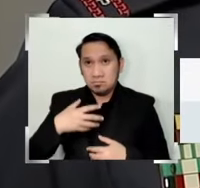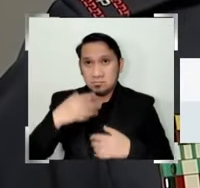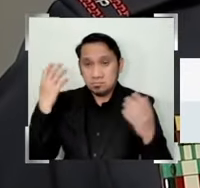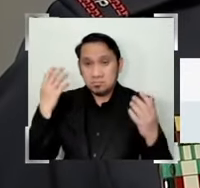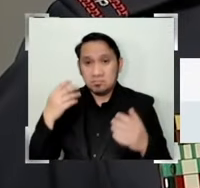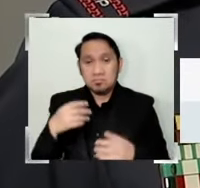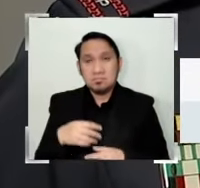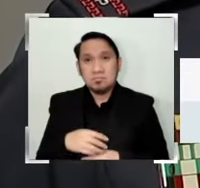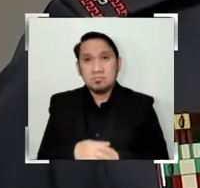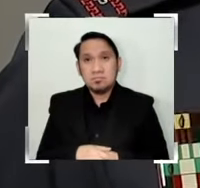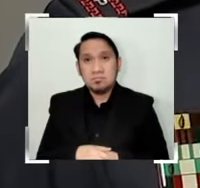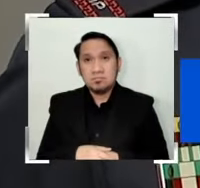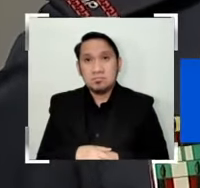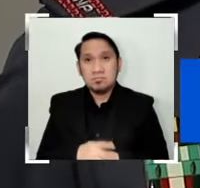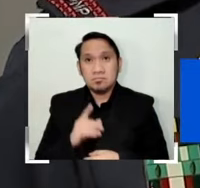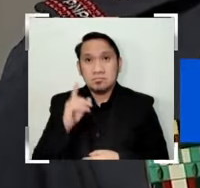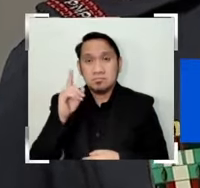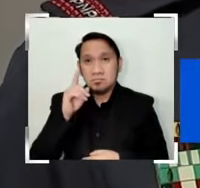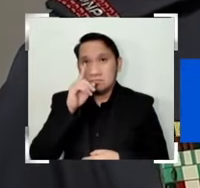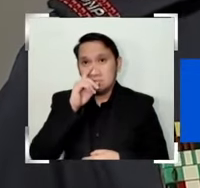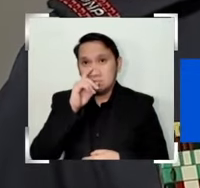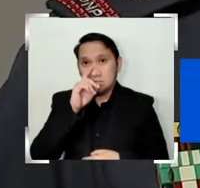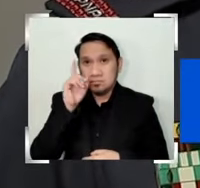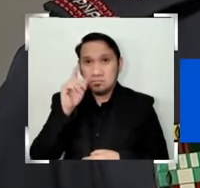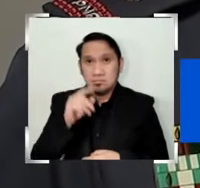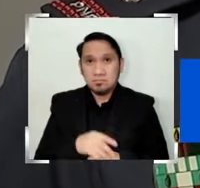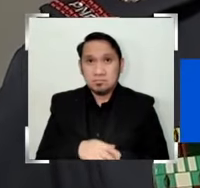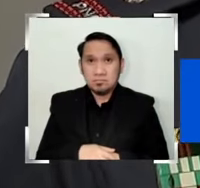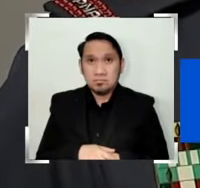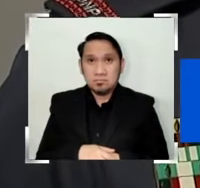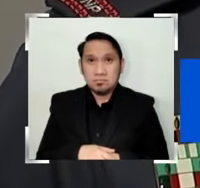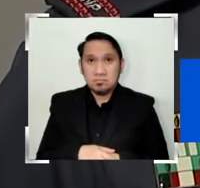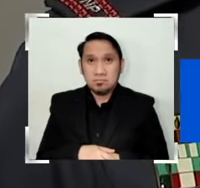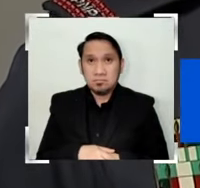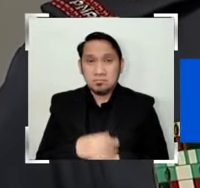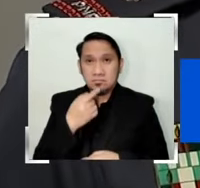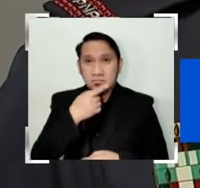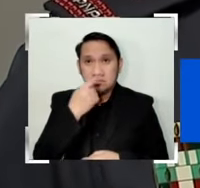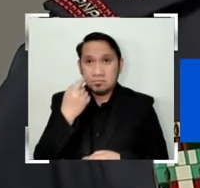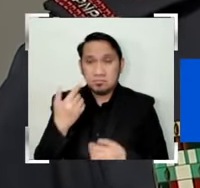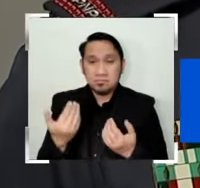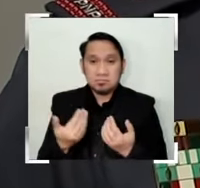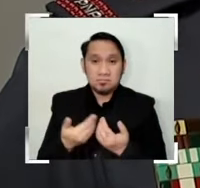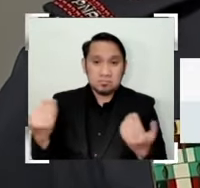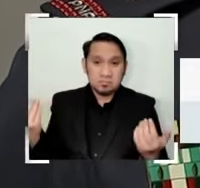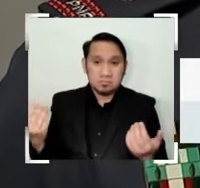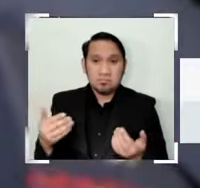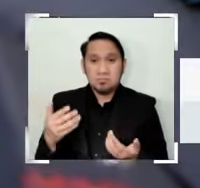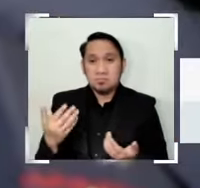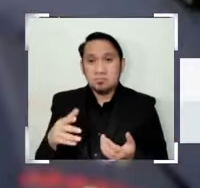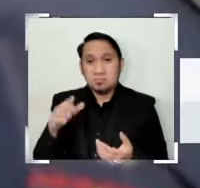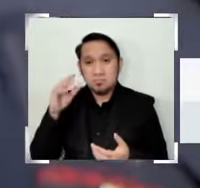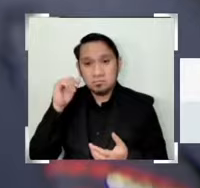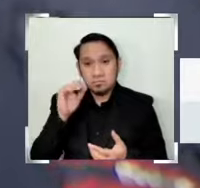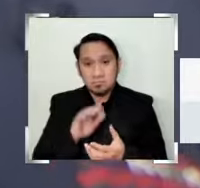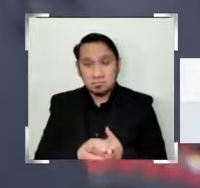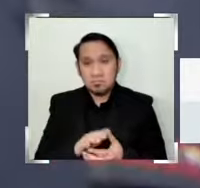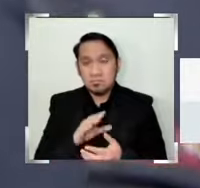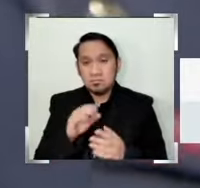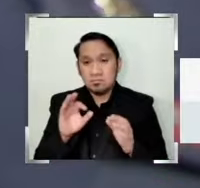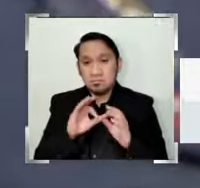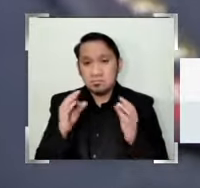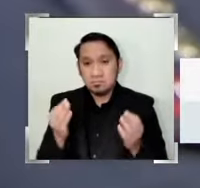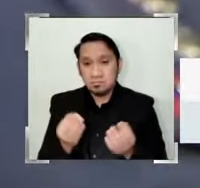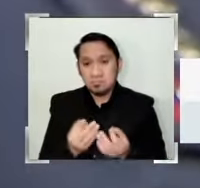tong suspect kasi allegedly iniwan ng asawa pati ng pamilya, so mag-isa na lang siya doon. Patuloy namin sinusubok